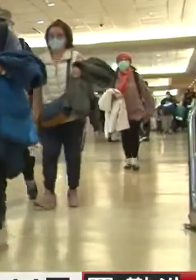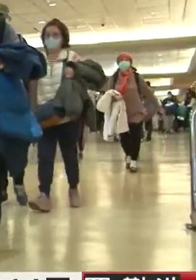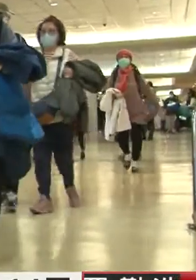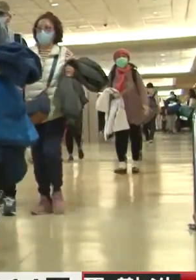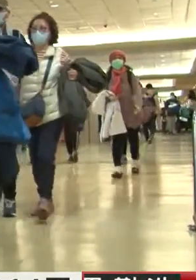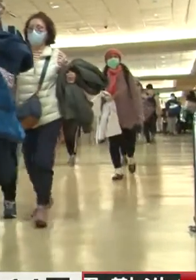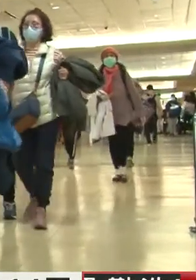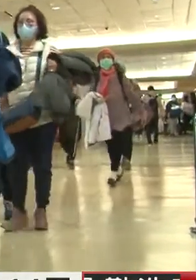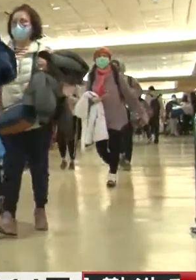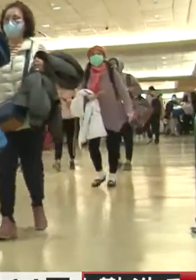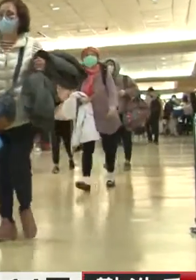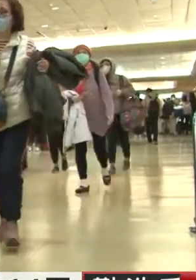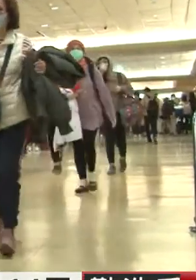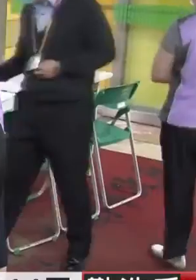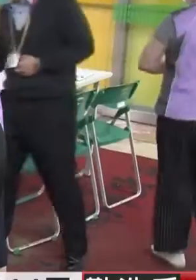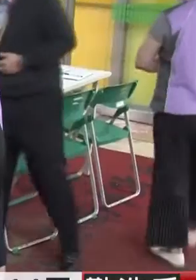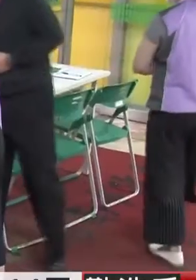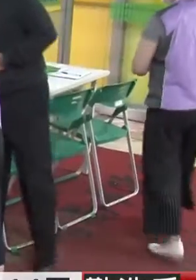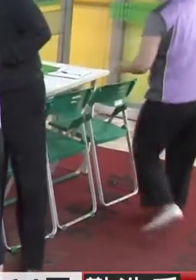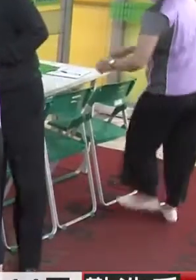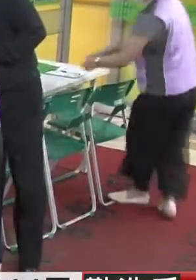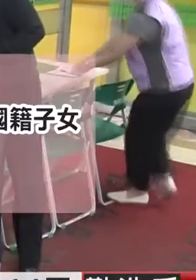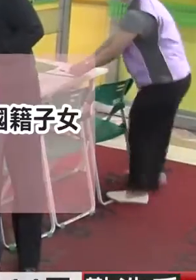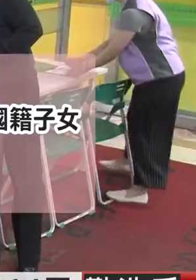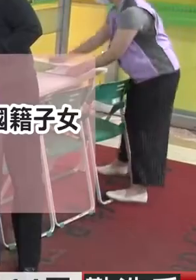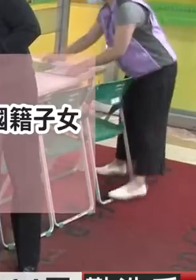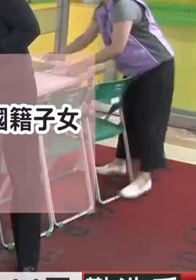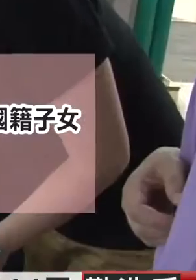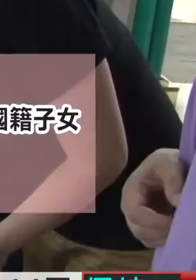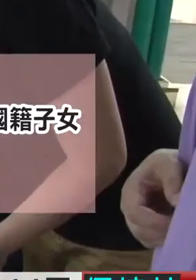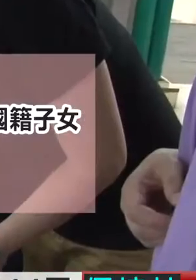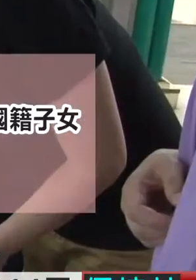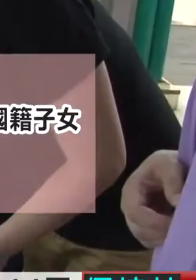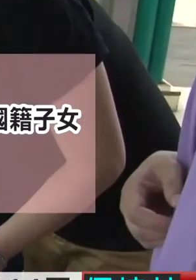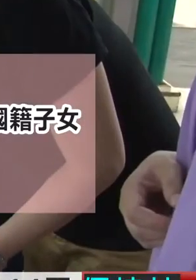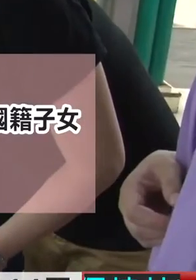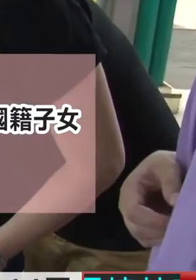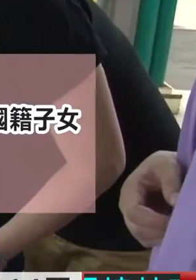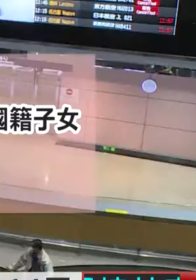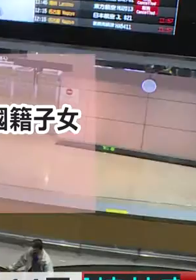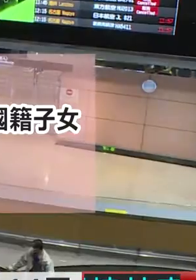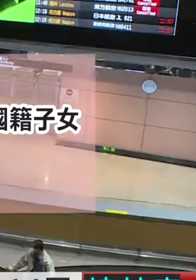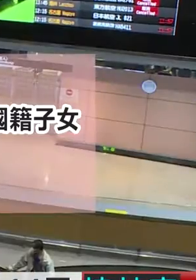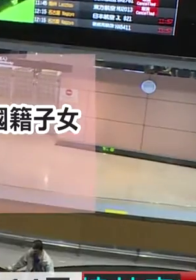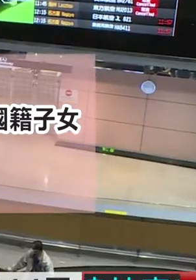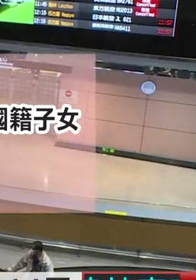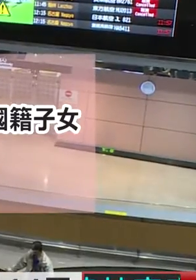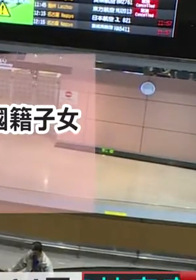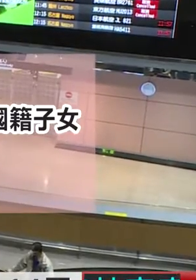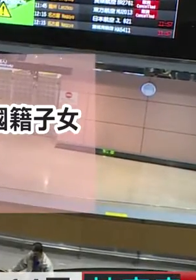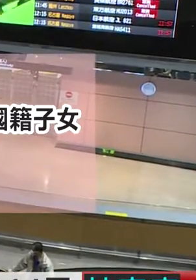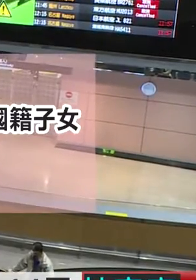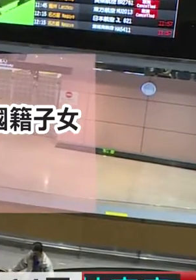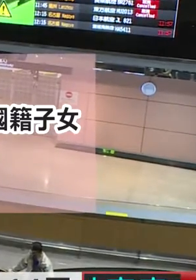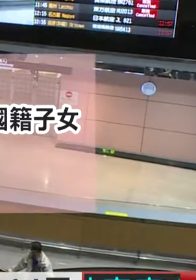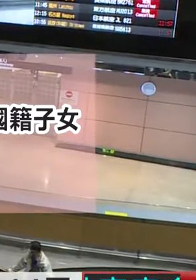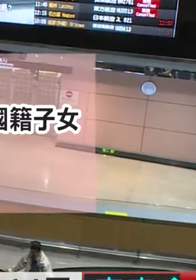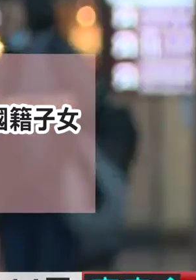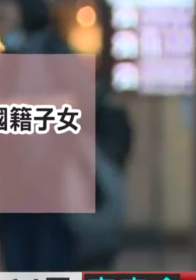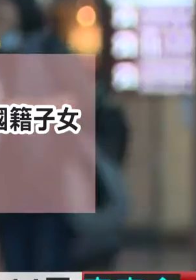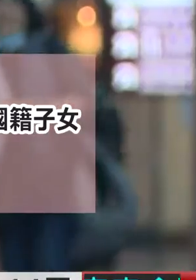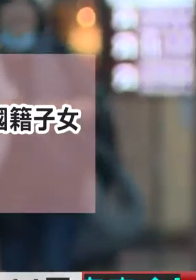及量人，等到横平性及各方意见后，13号0点开始，指挥中心开放持我国居留